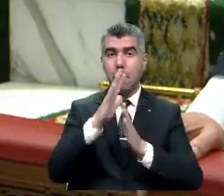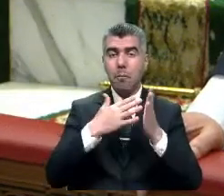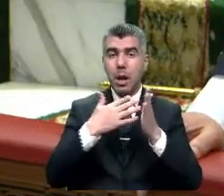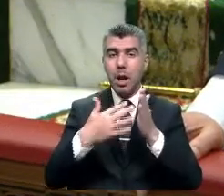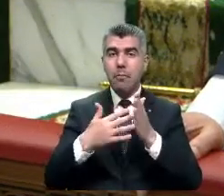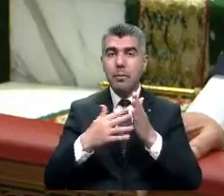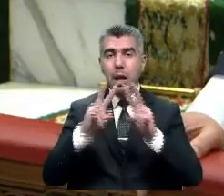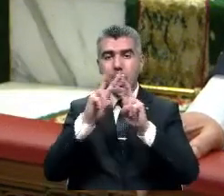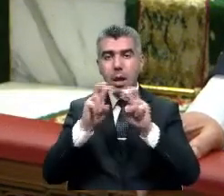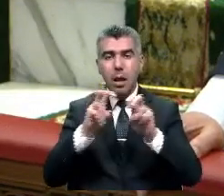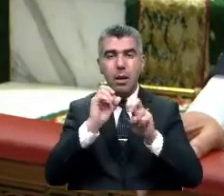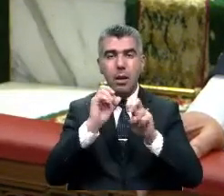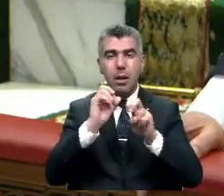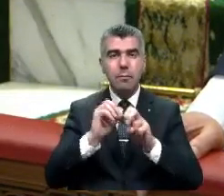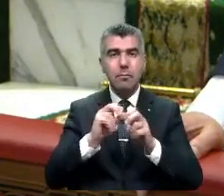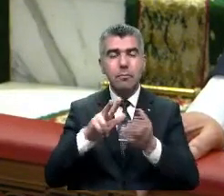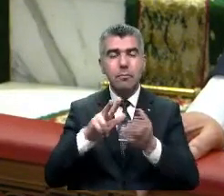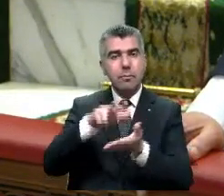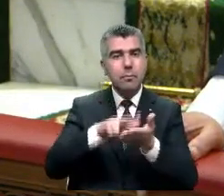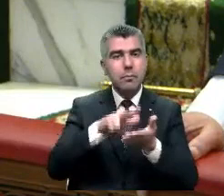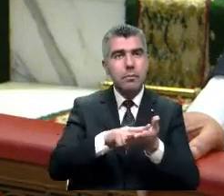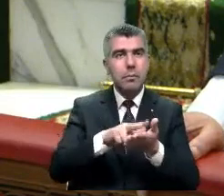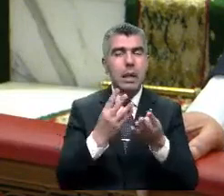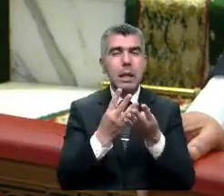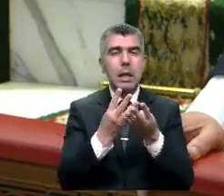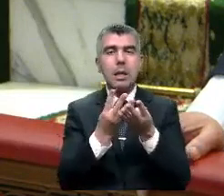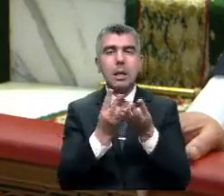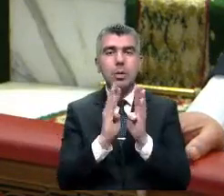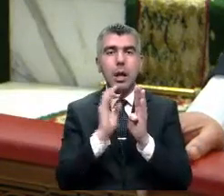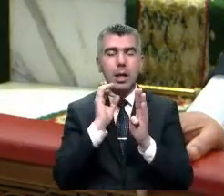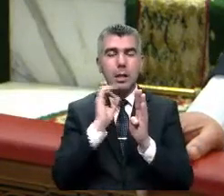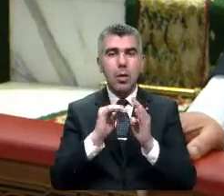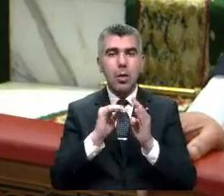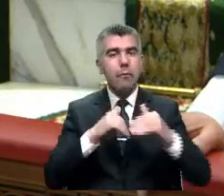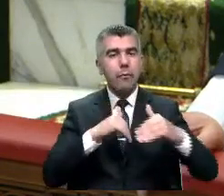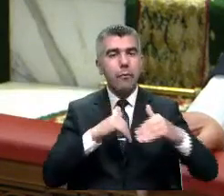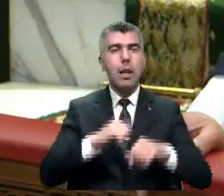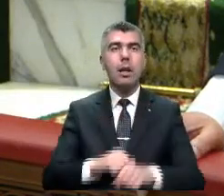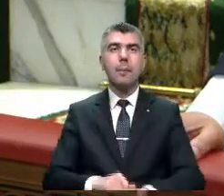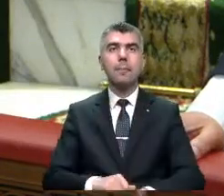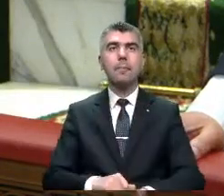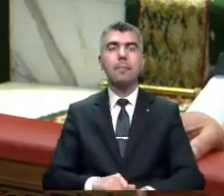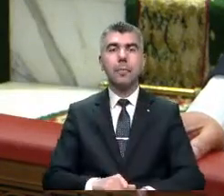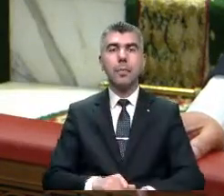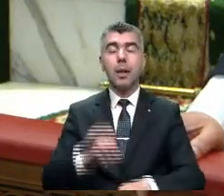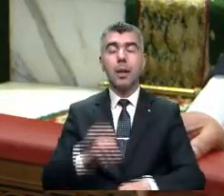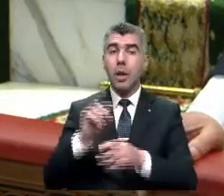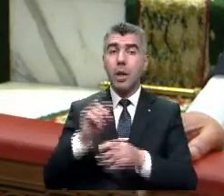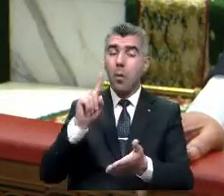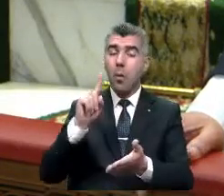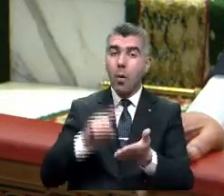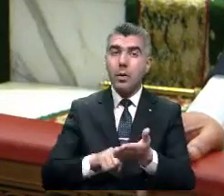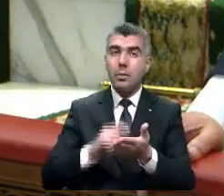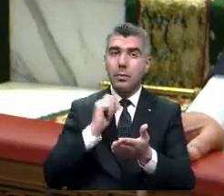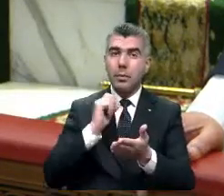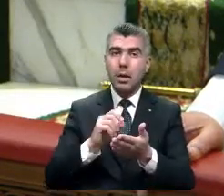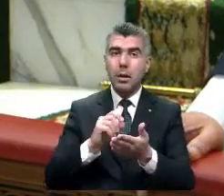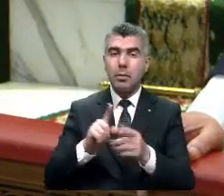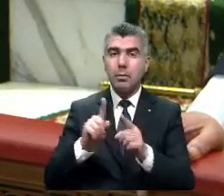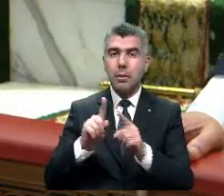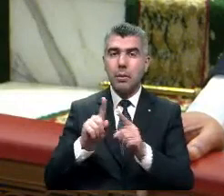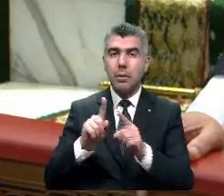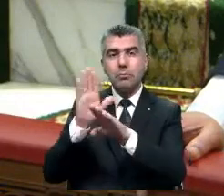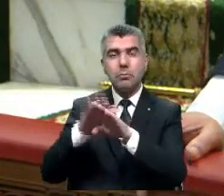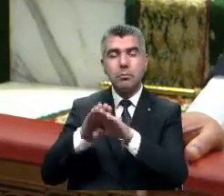برامج المراقبه التي يصدق عليها اللجان الاقلامي الاقليميه ديال السلامه الطرقيه ومن جهه اخرى وجب حتى اصحاب